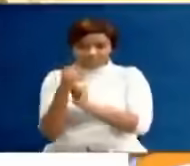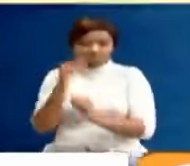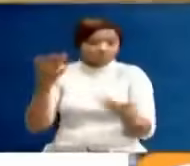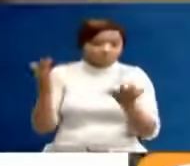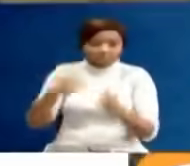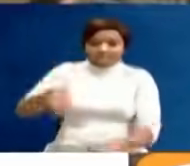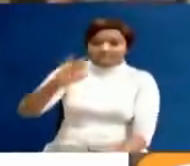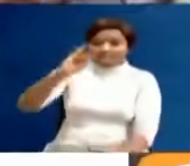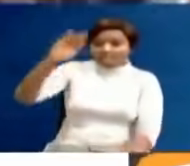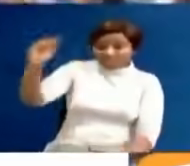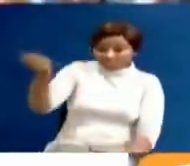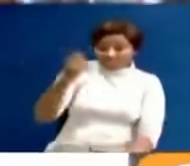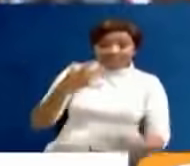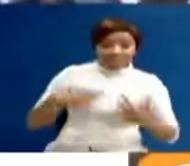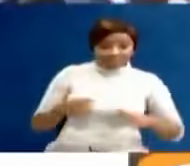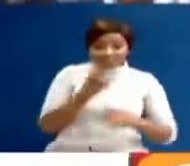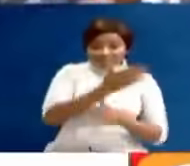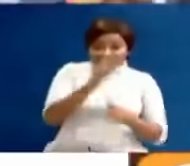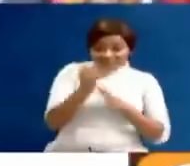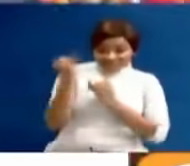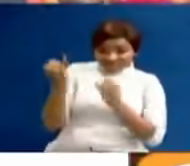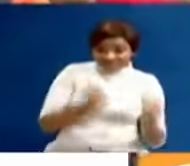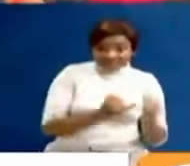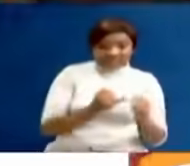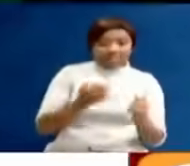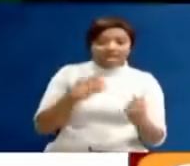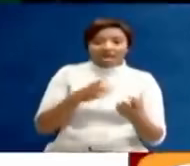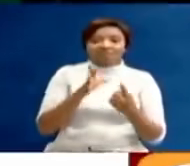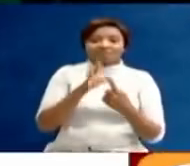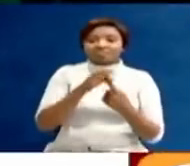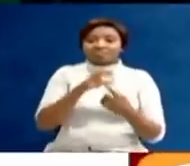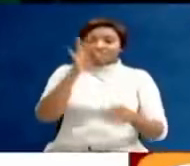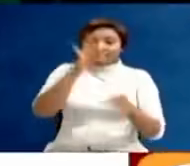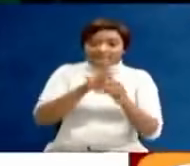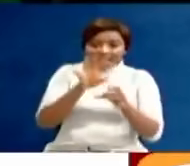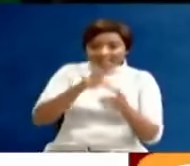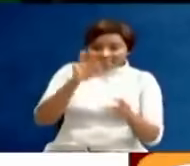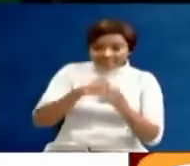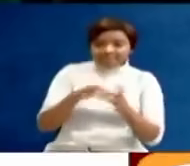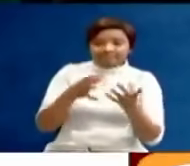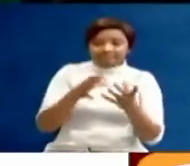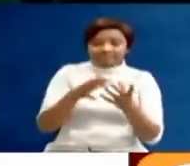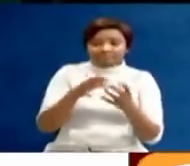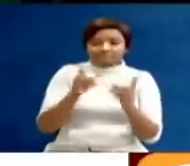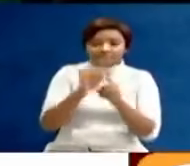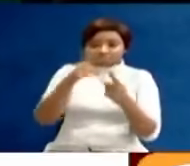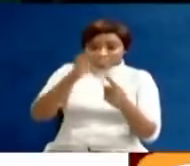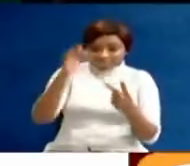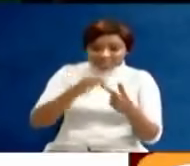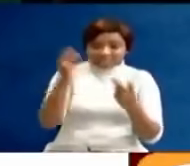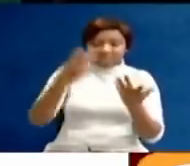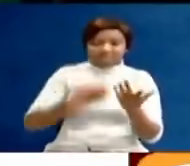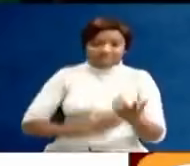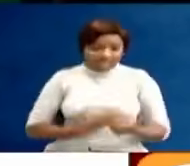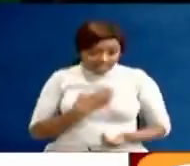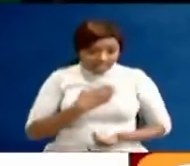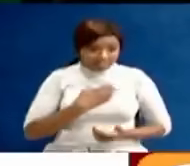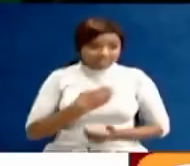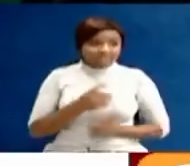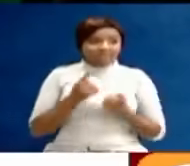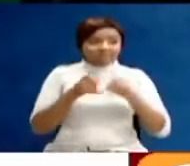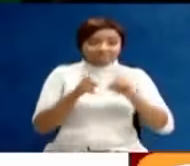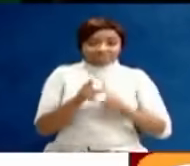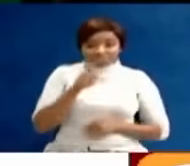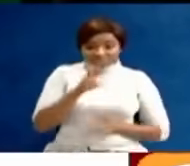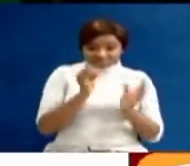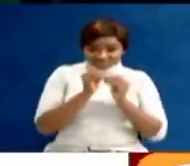Kenya walioalikwa, wakiwa viongozi waliochaguliwa, viongozi wa kidini na wengine. Mada ya mkutano huo ikitarajiwa